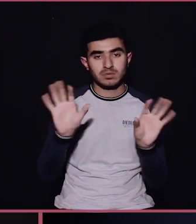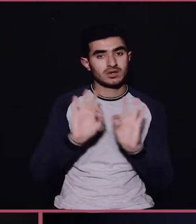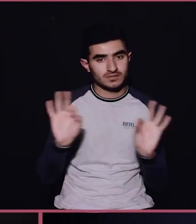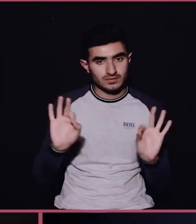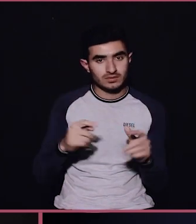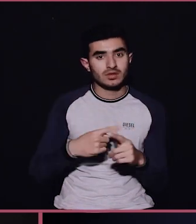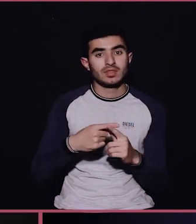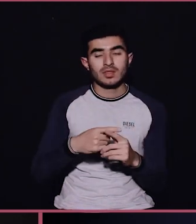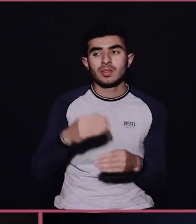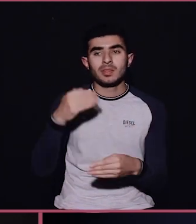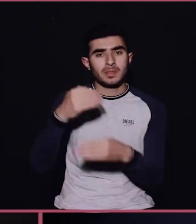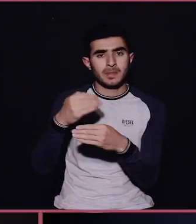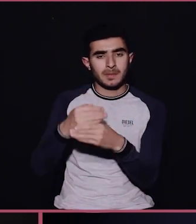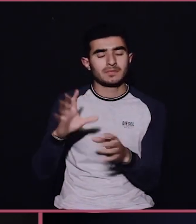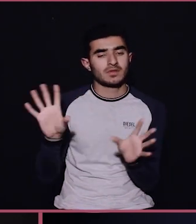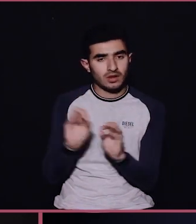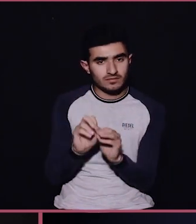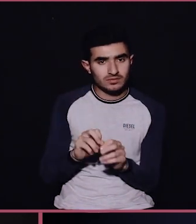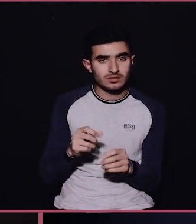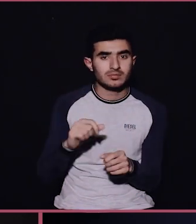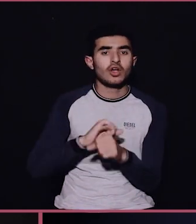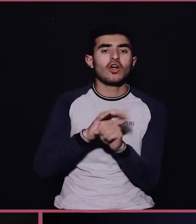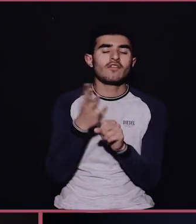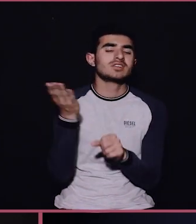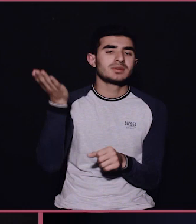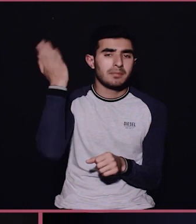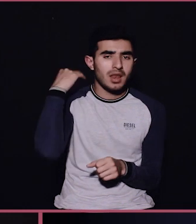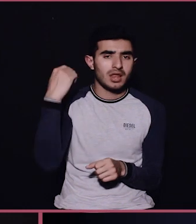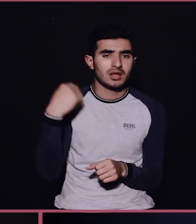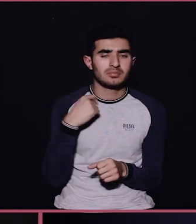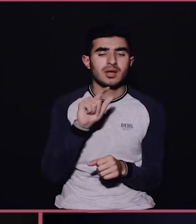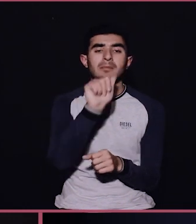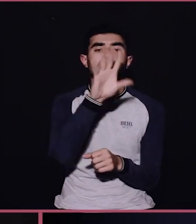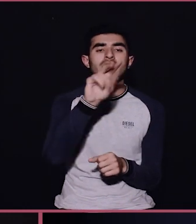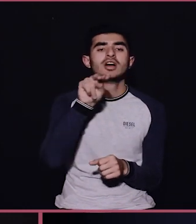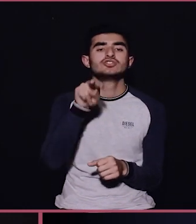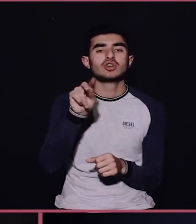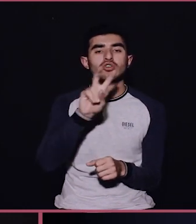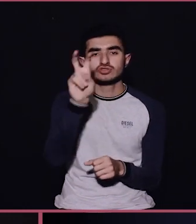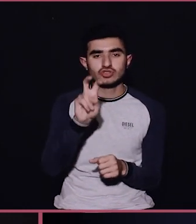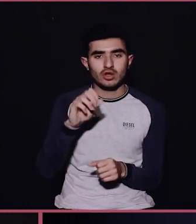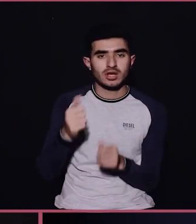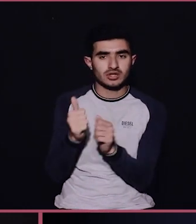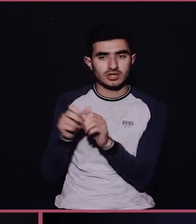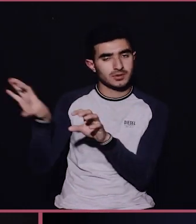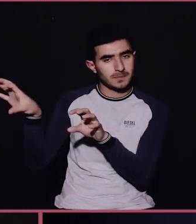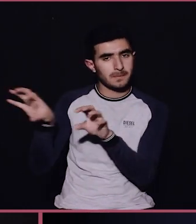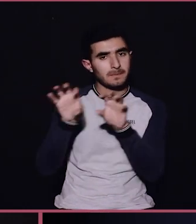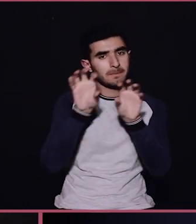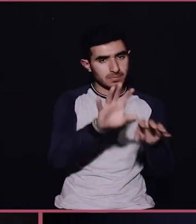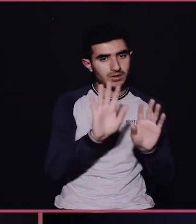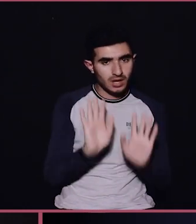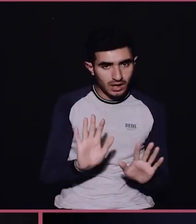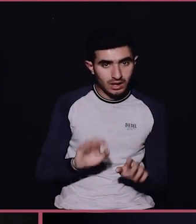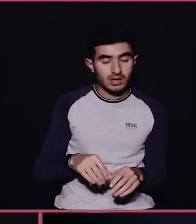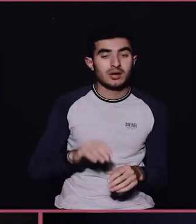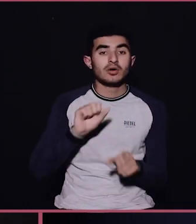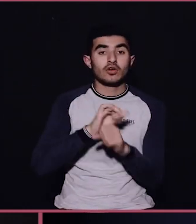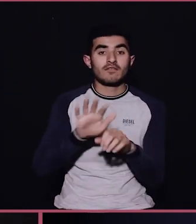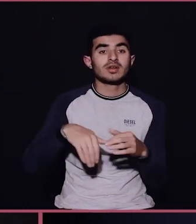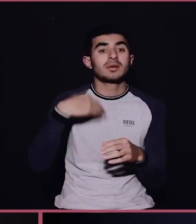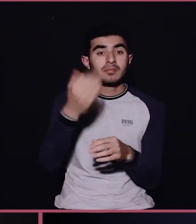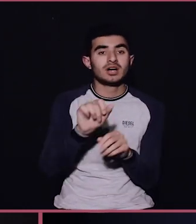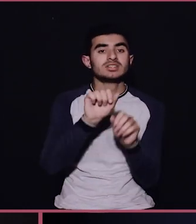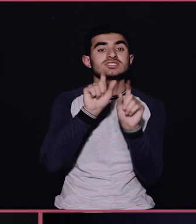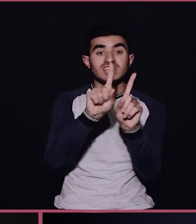جو کہ چائنا میں پروڈیوس ہو رہی تھی. کووڈ ہٹ کی ہے، اس کی پروڈکشن تو چلو افیکٹ ہوئی ہے. لیٹس ٹاک اباؤٹ لاجسٹکس. کووڈ سے پہلے